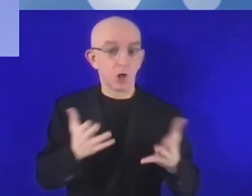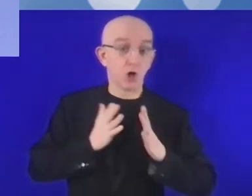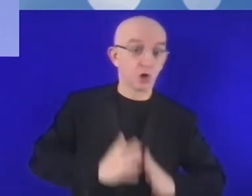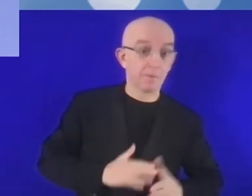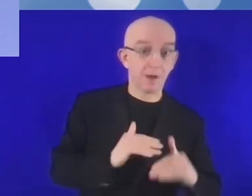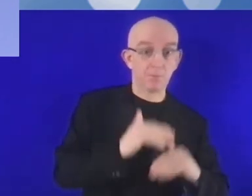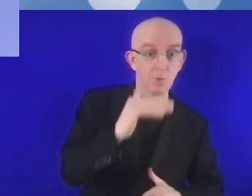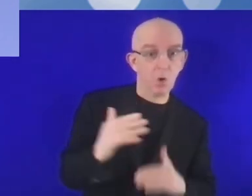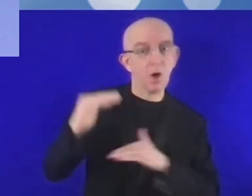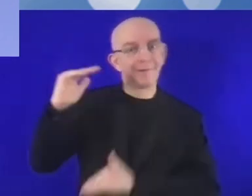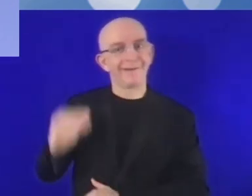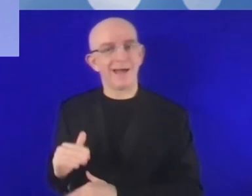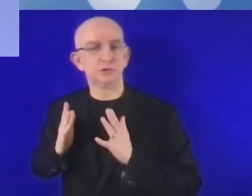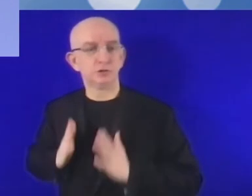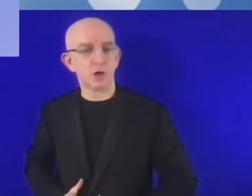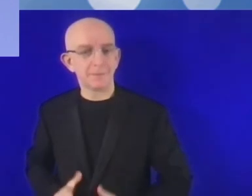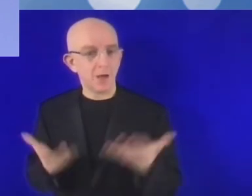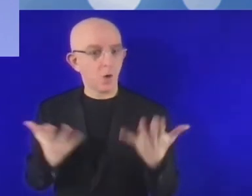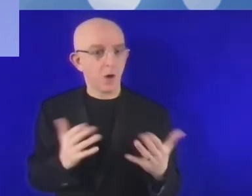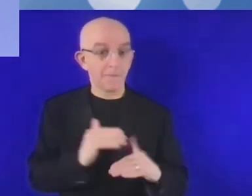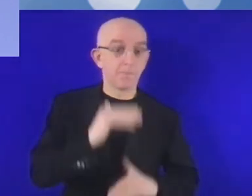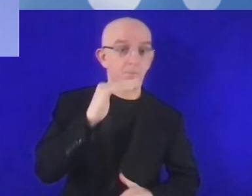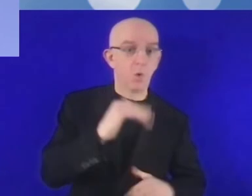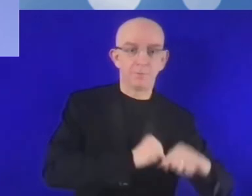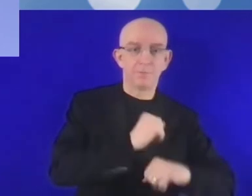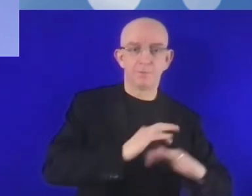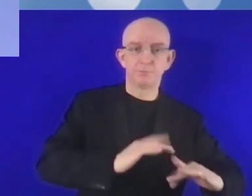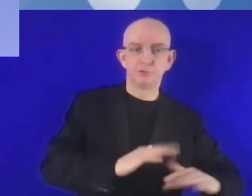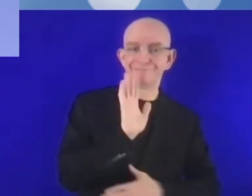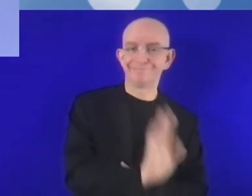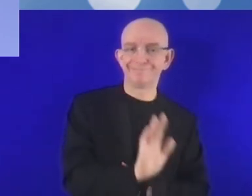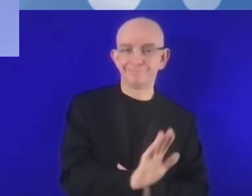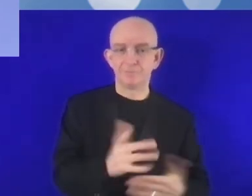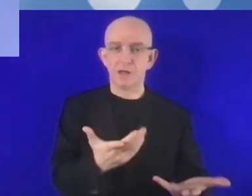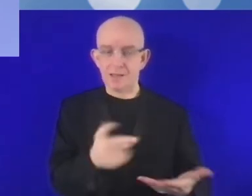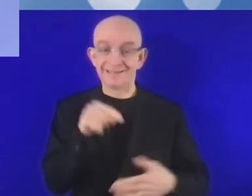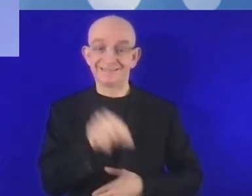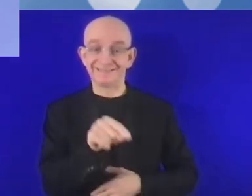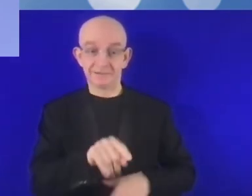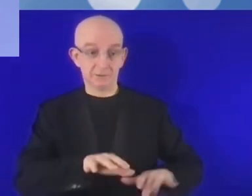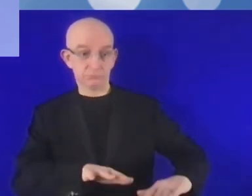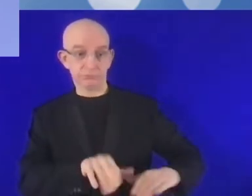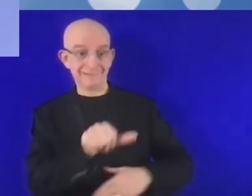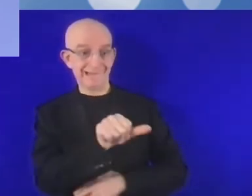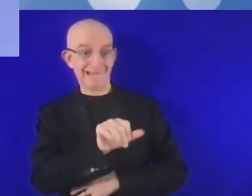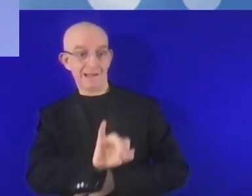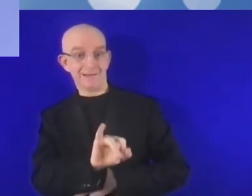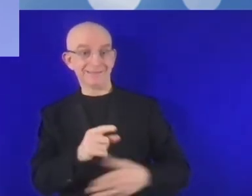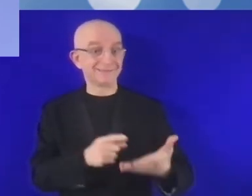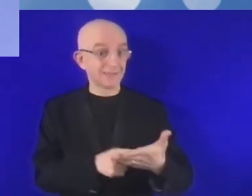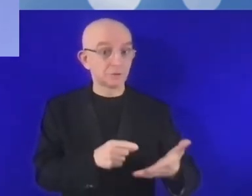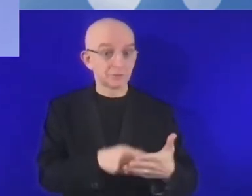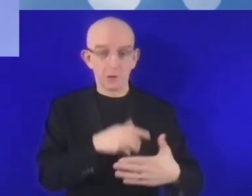نحن نلاحظ تقدم الرقمنة، الذكاء الاصطناعي يصبح يسود